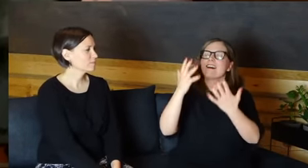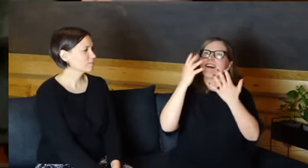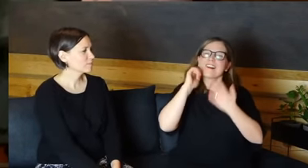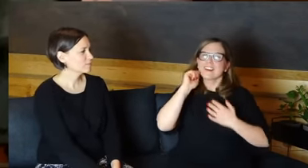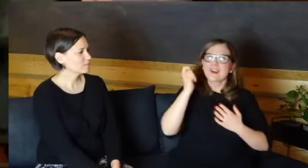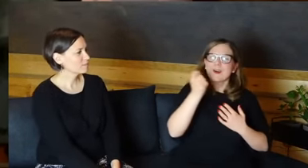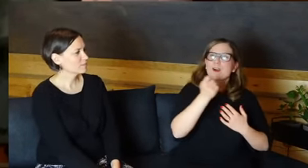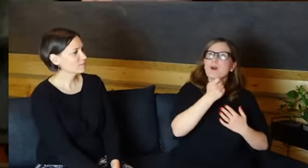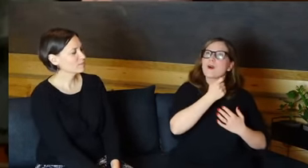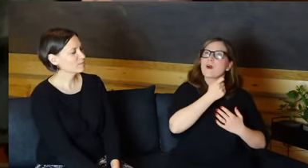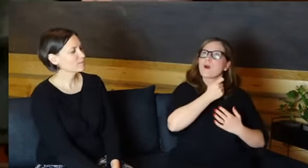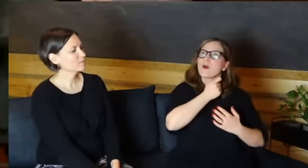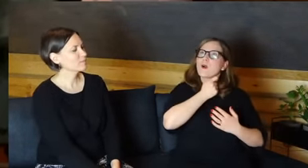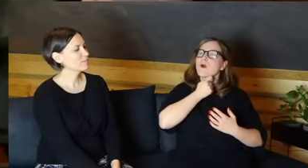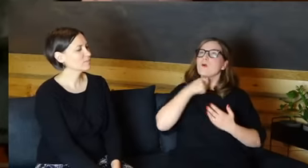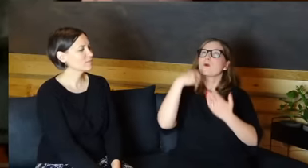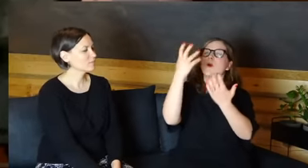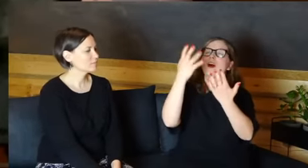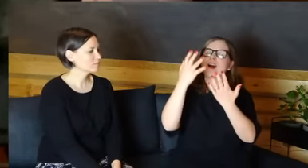joulun